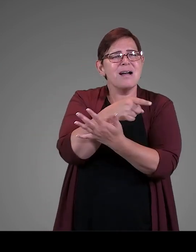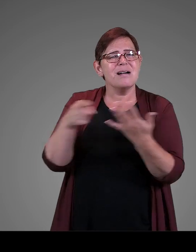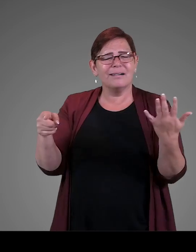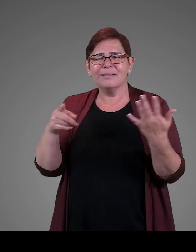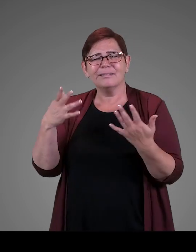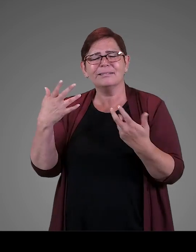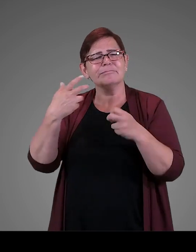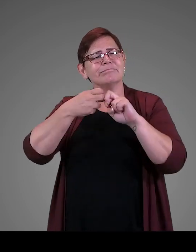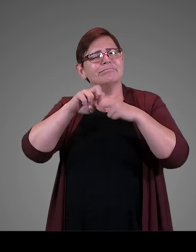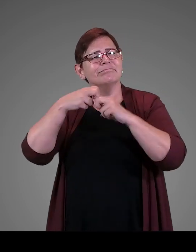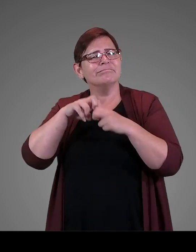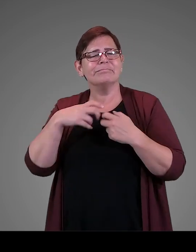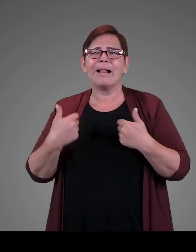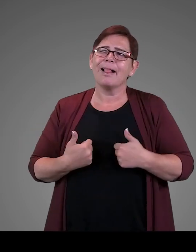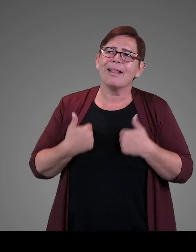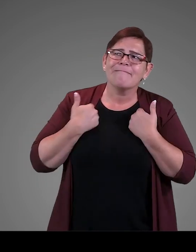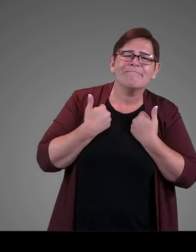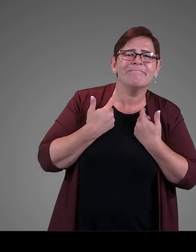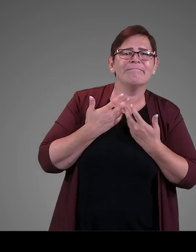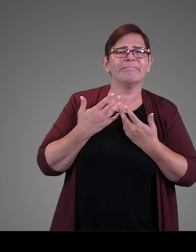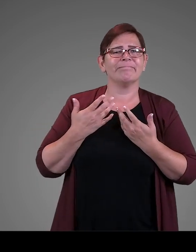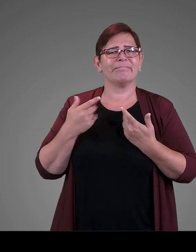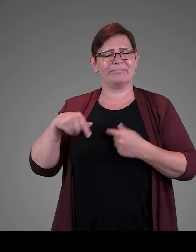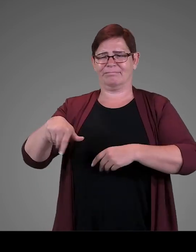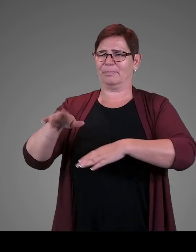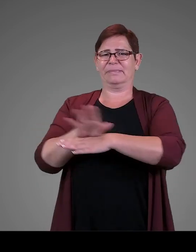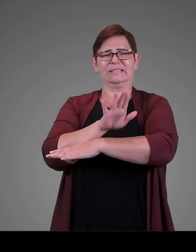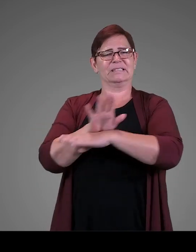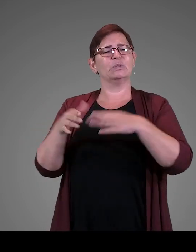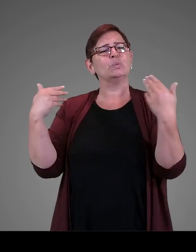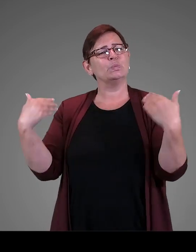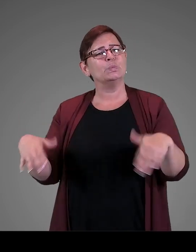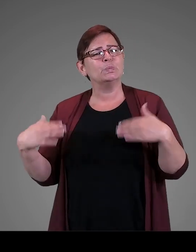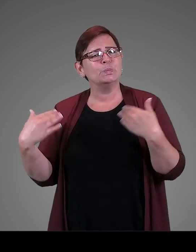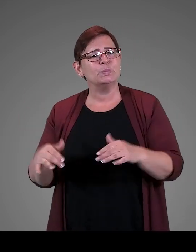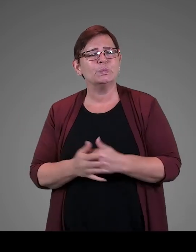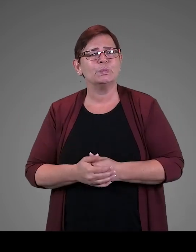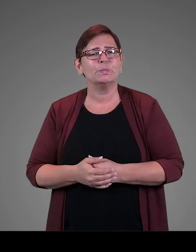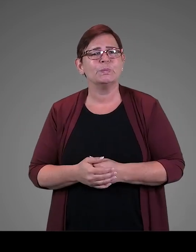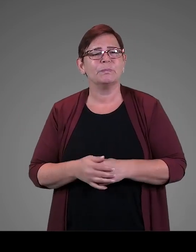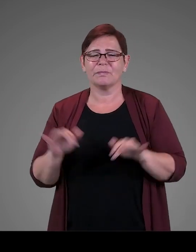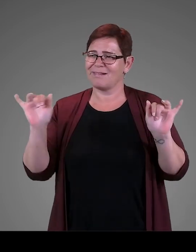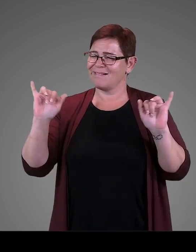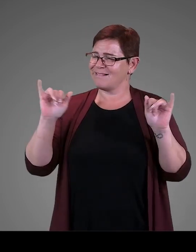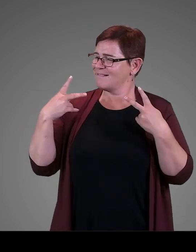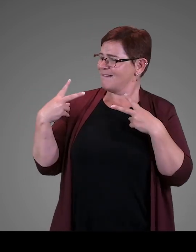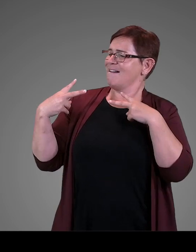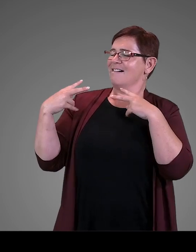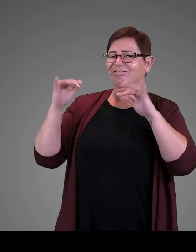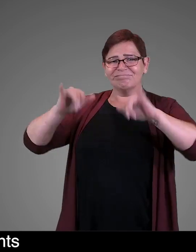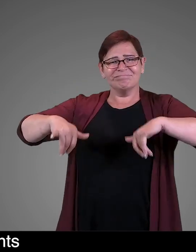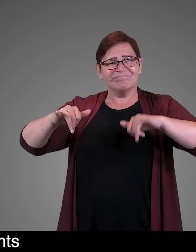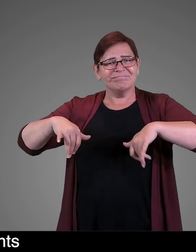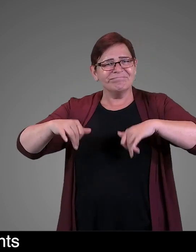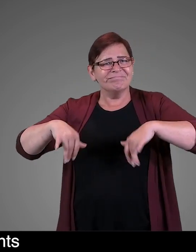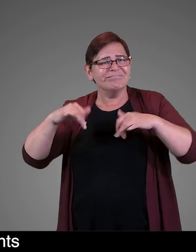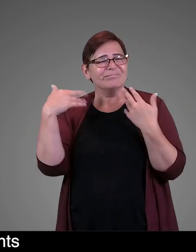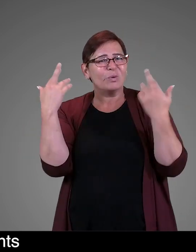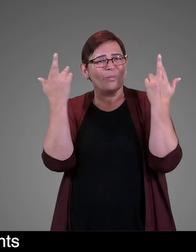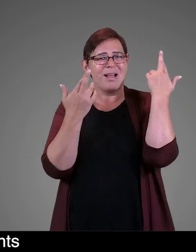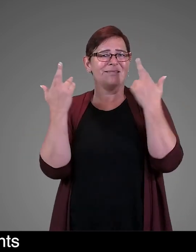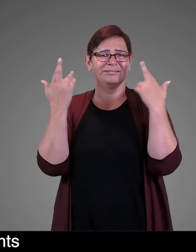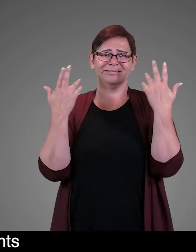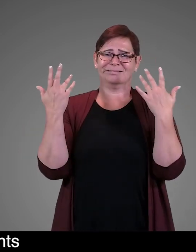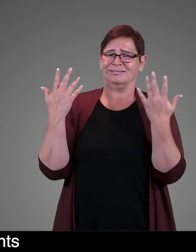va souvent remettre des choses en question, on va se plaindre parce qu'il y a plein de choses qui sont difficiles à vivre dans le milieu.